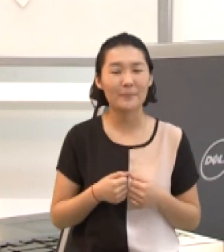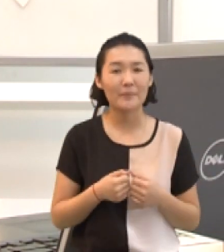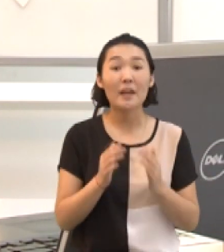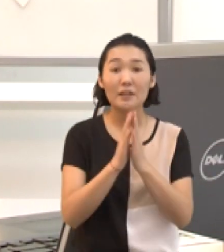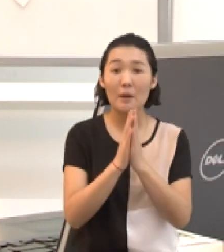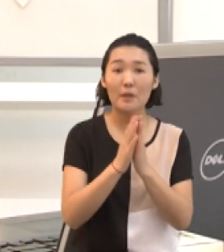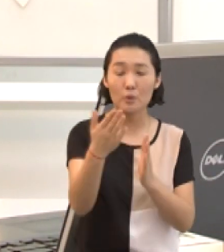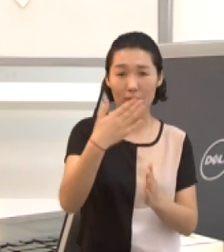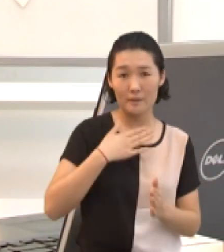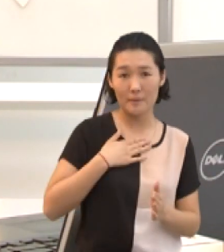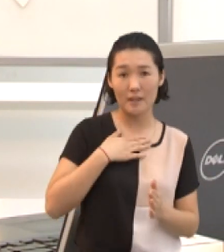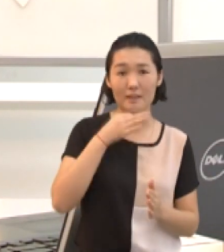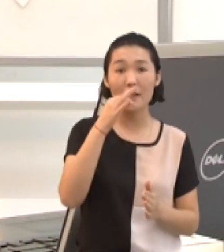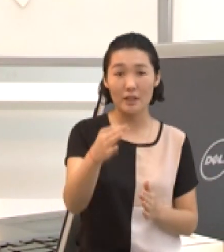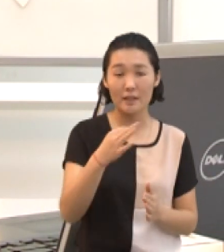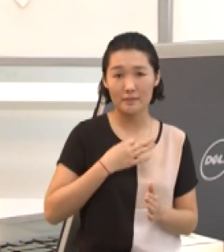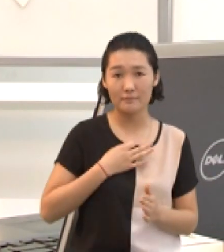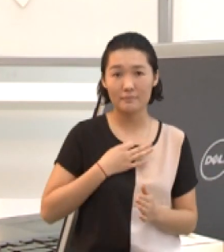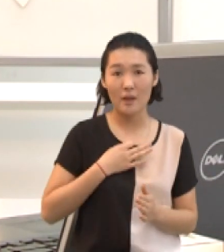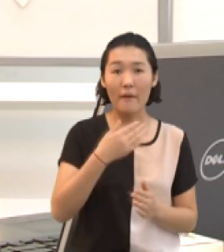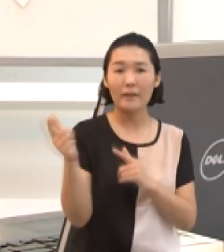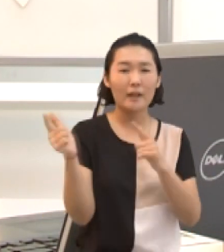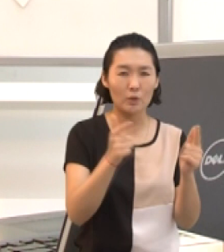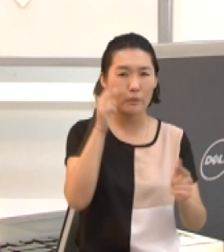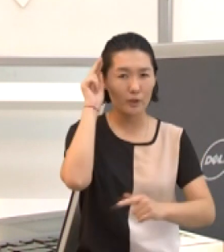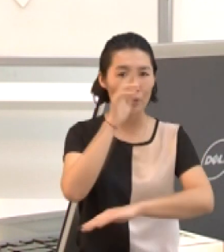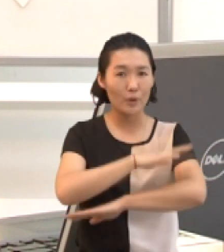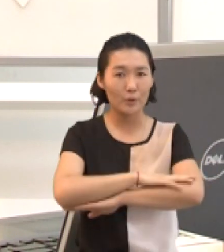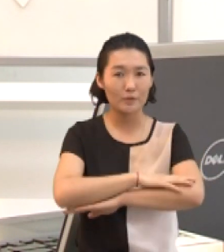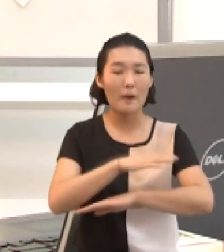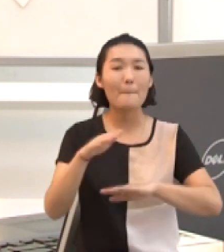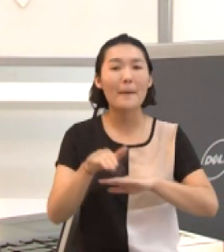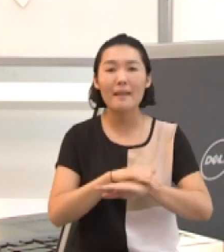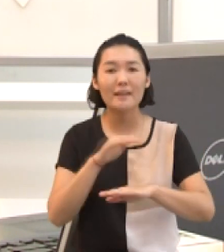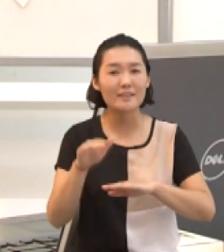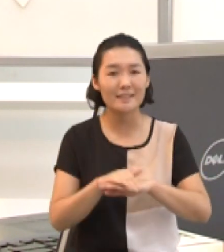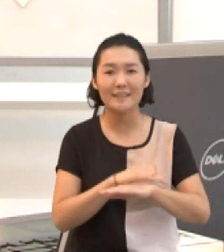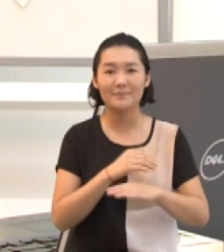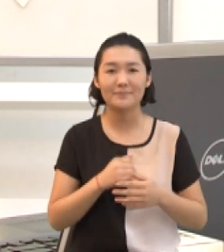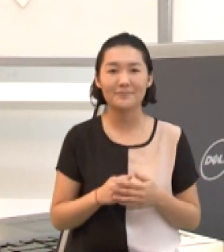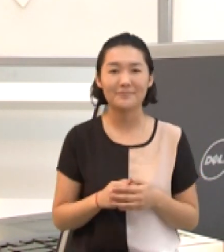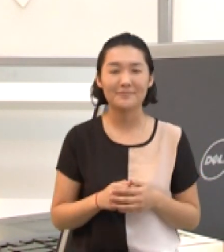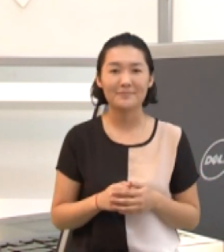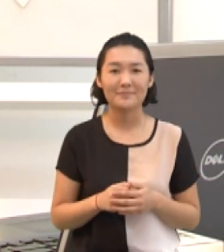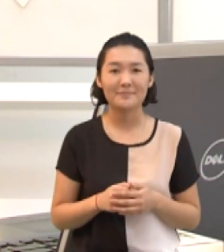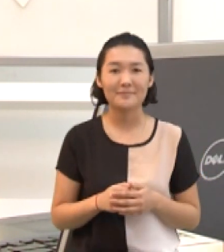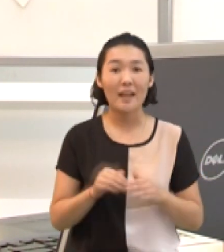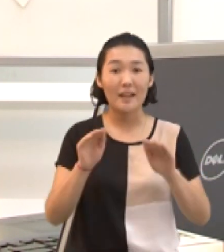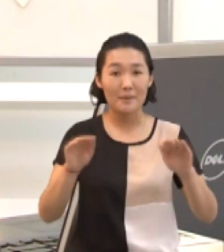мне сказать. Вы готовы к уроку? Молодцы!